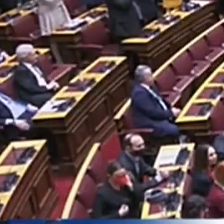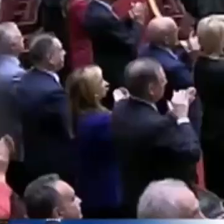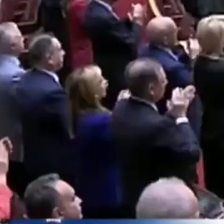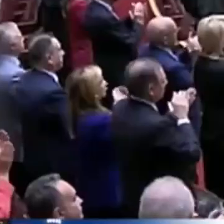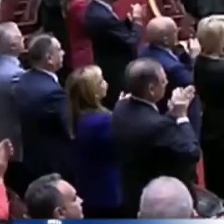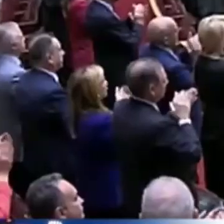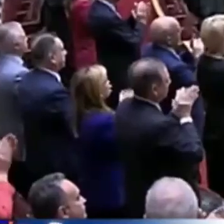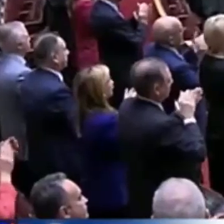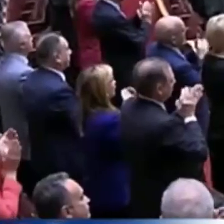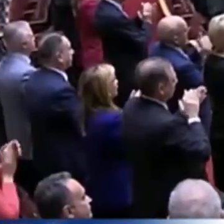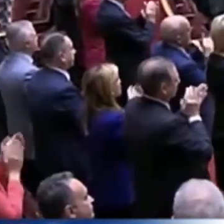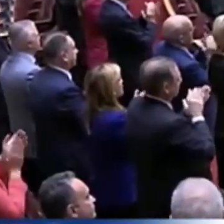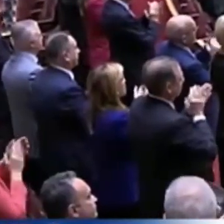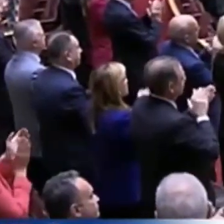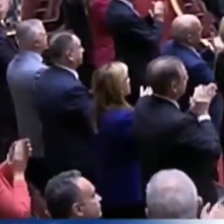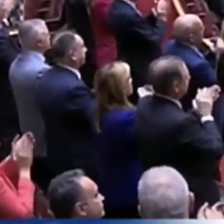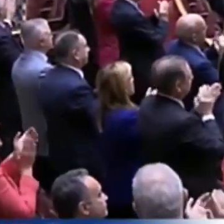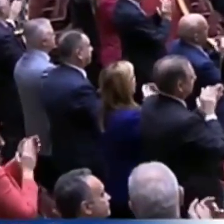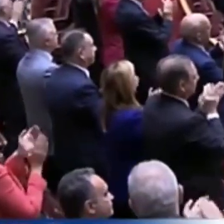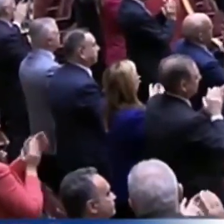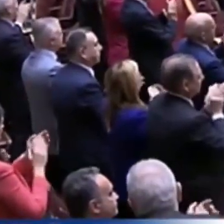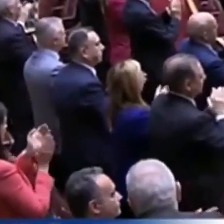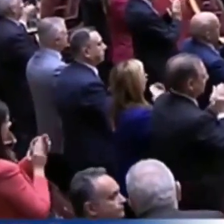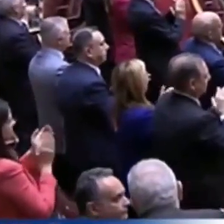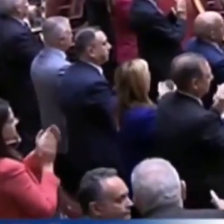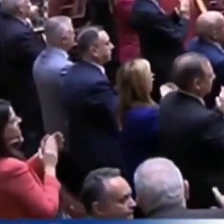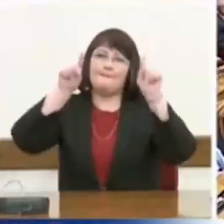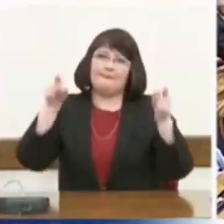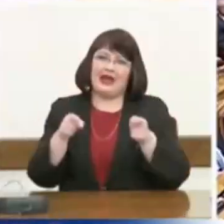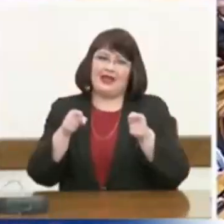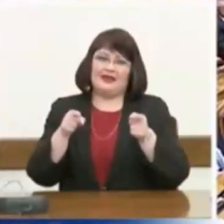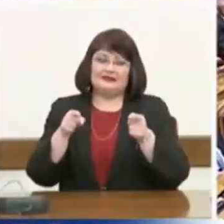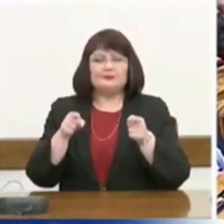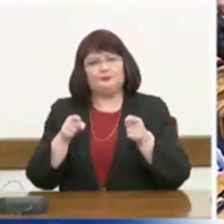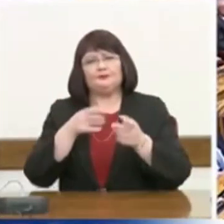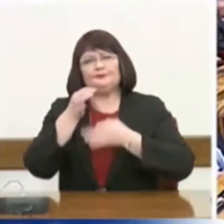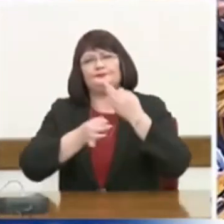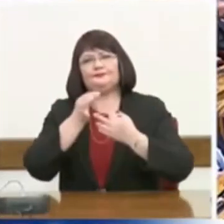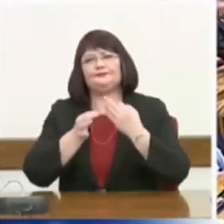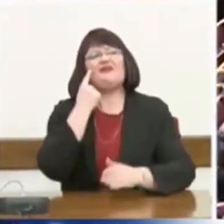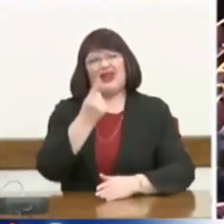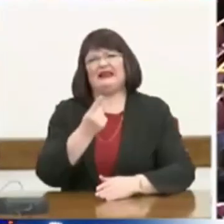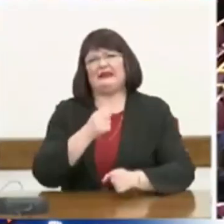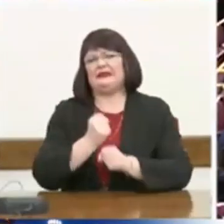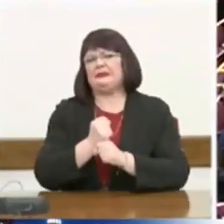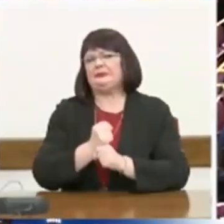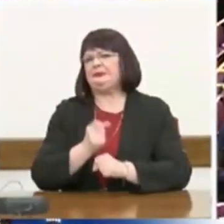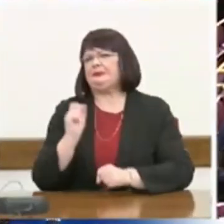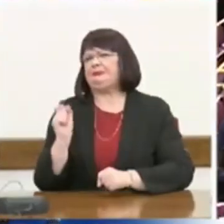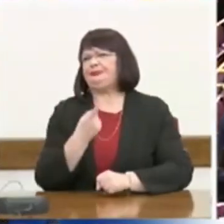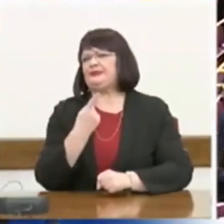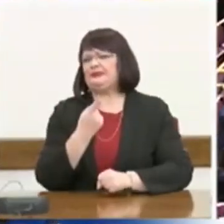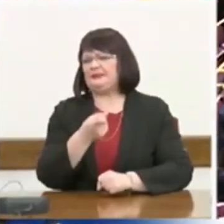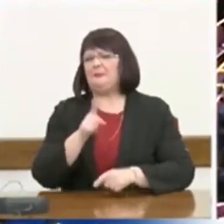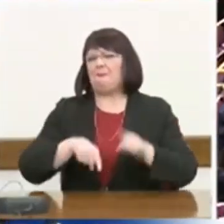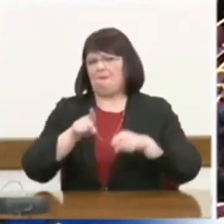e përgjimeve në dëm të politikanëve, gazetarëve dhe figurave të tjera të profilit të lartë në Greqi. Mocioni u rrëzua me 156 vota